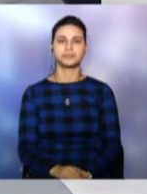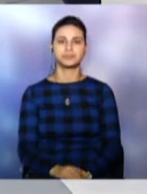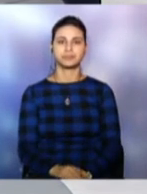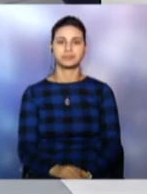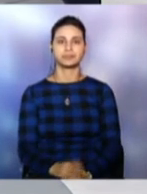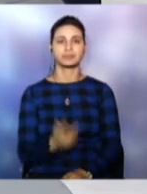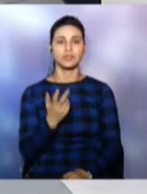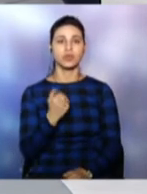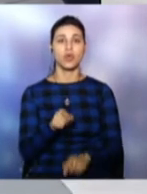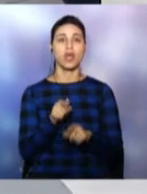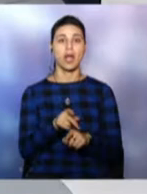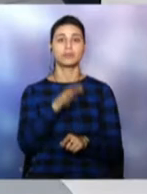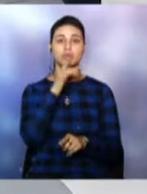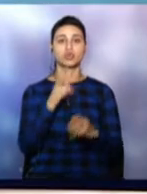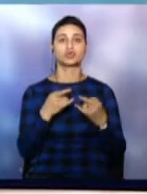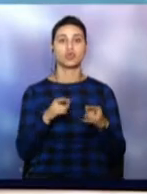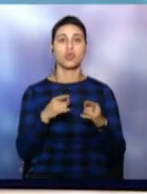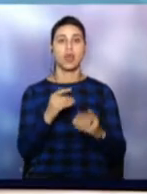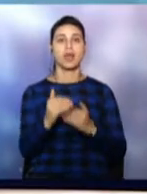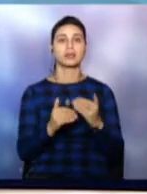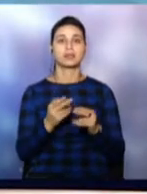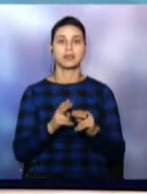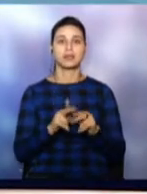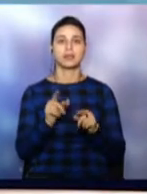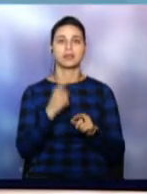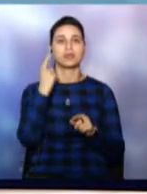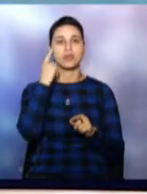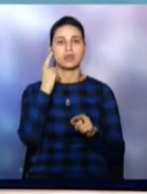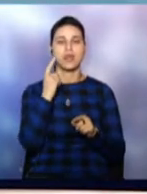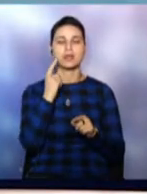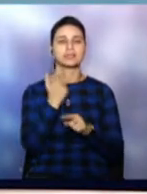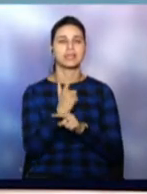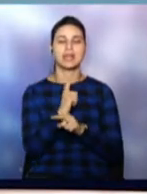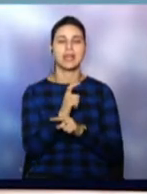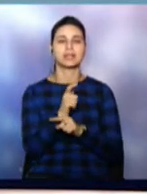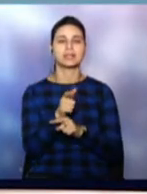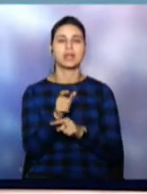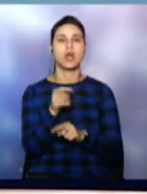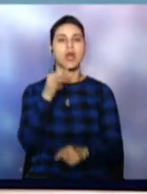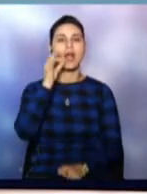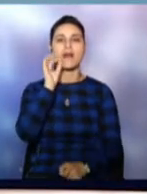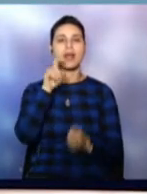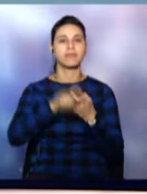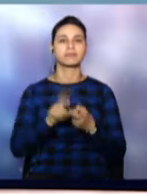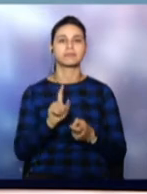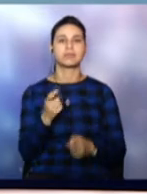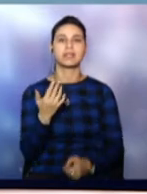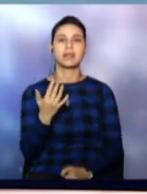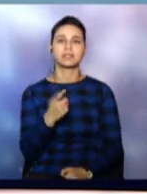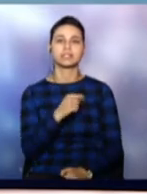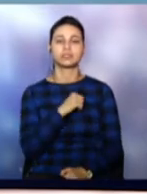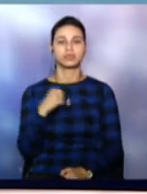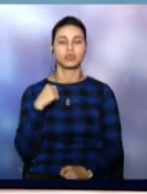ამ შემთხვევაში შოკოლადის მიმართ სწრაფვა ეს არ არის იმდენად კოფეინის მოთხოვნილება, რამდენადაც